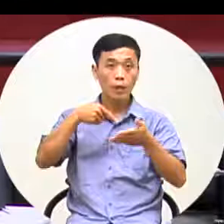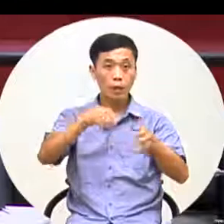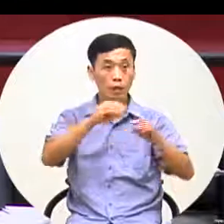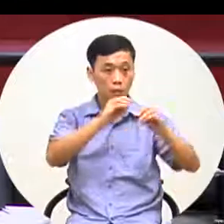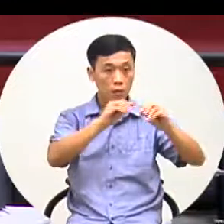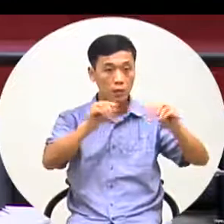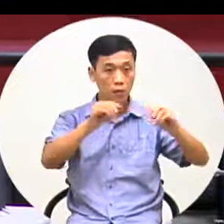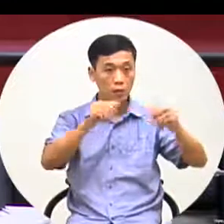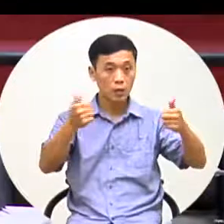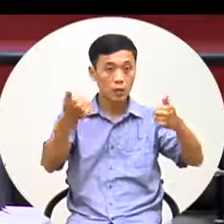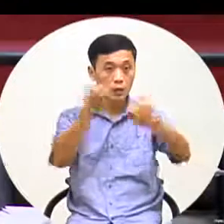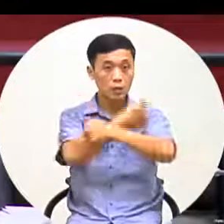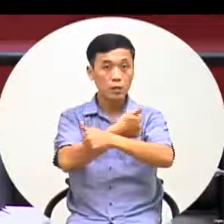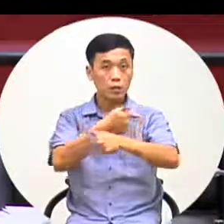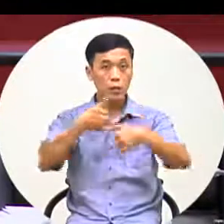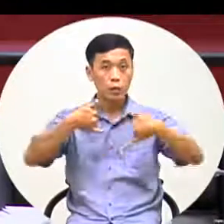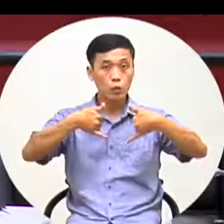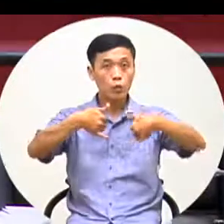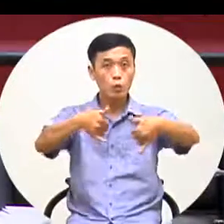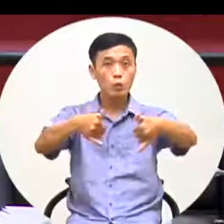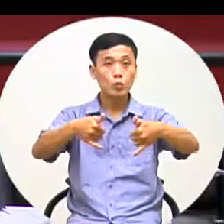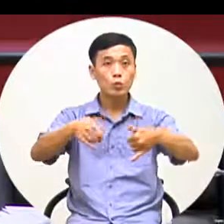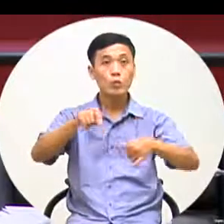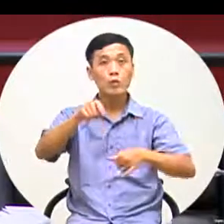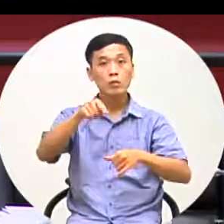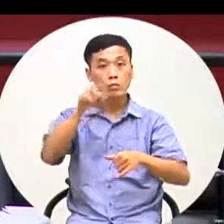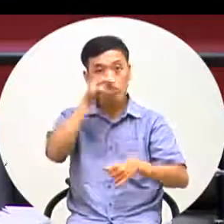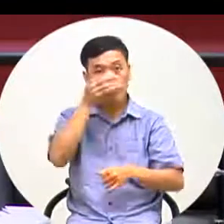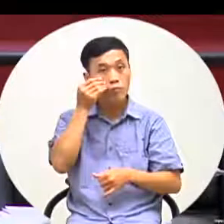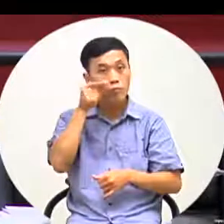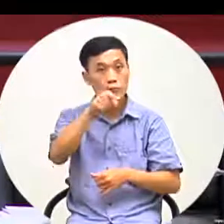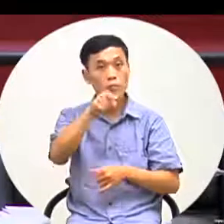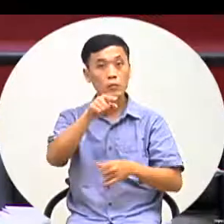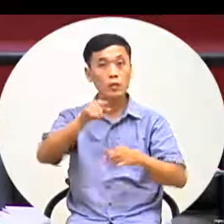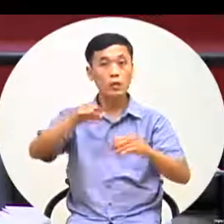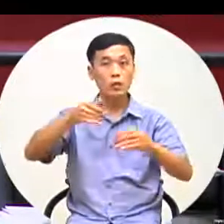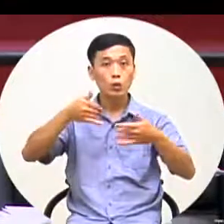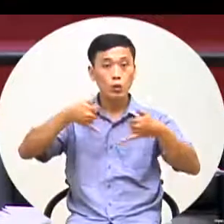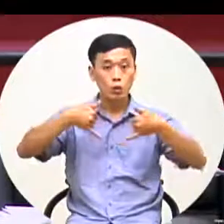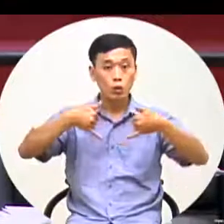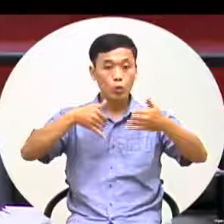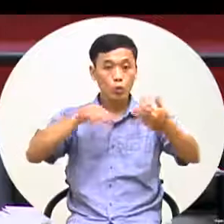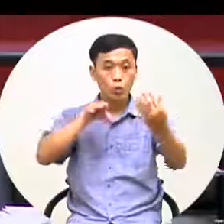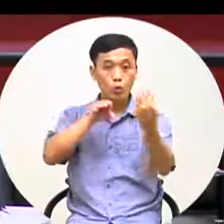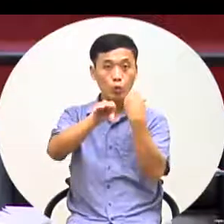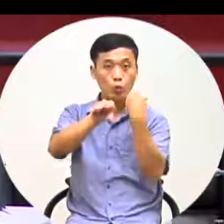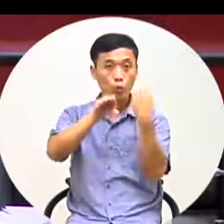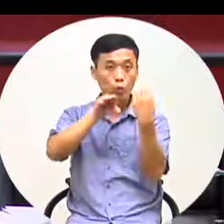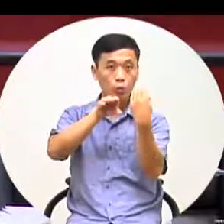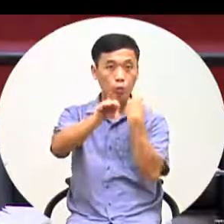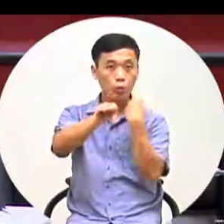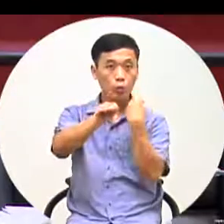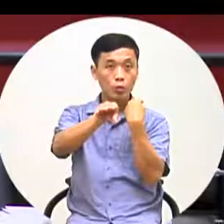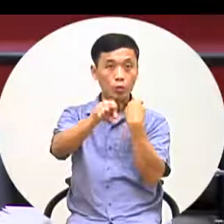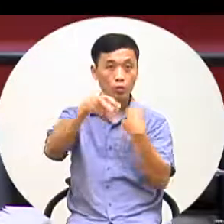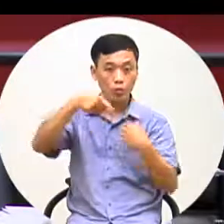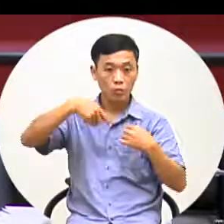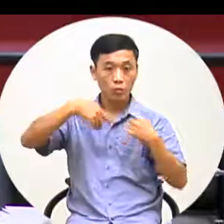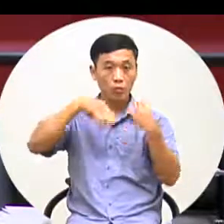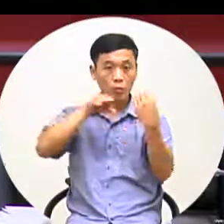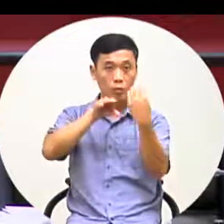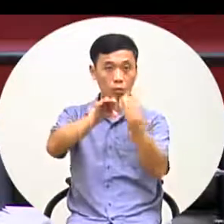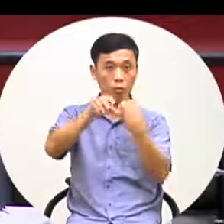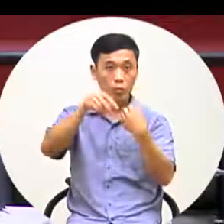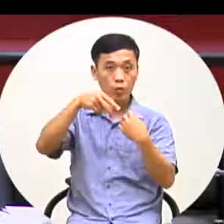看哦，这边还两个县道，在那边又是一条县道，我们已经就会看过了，而且